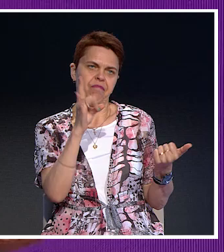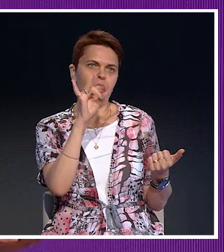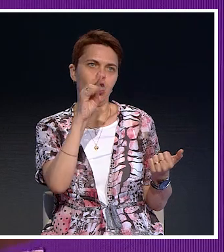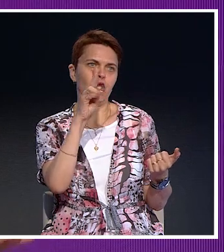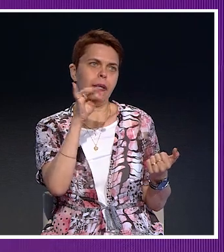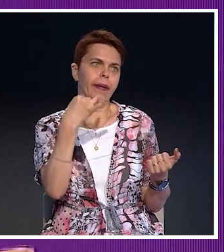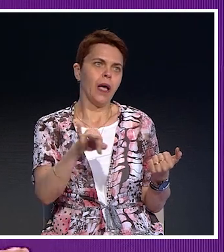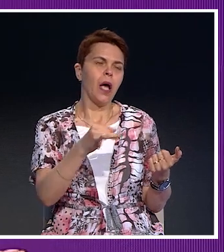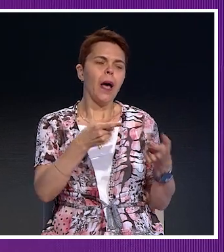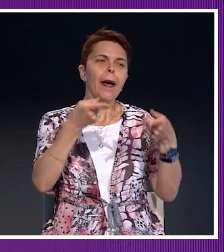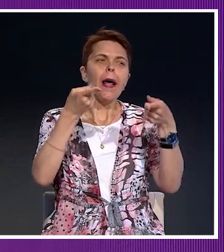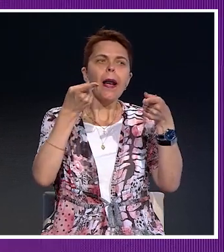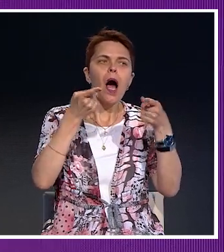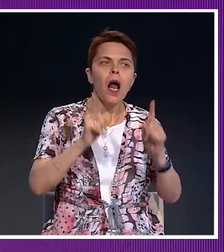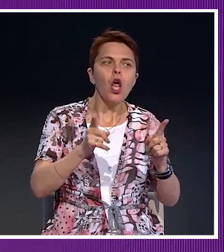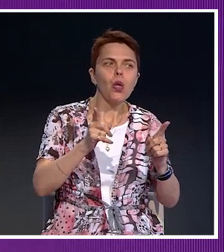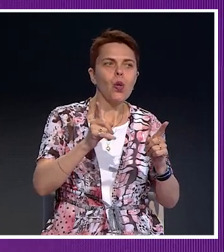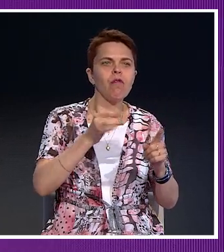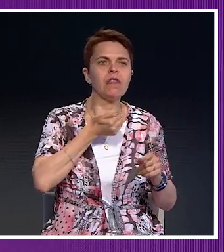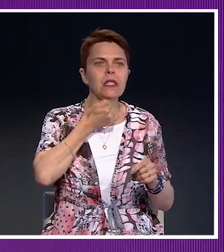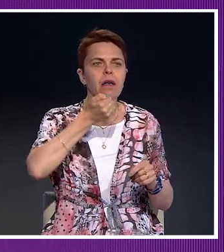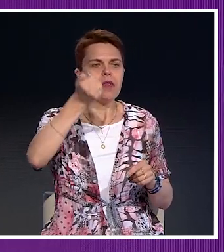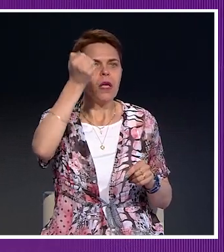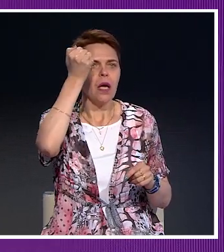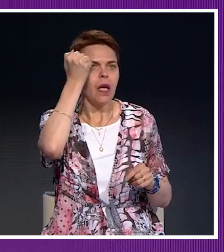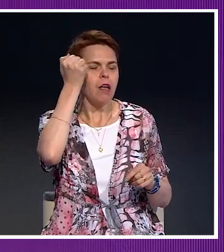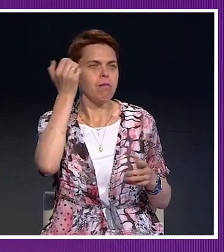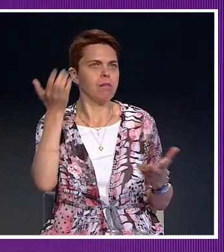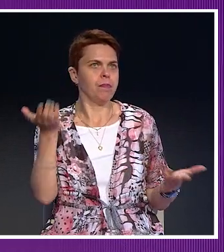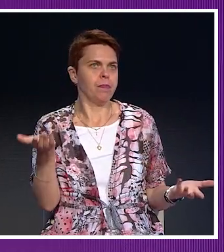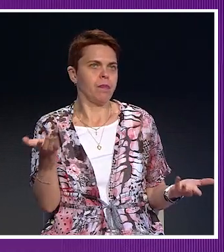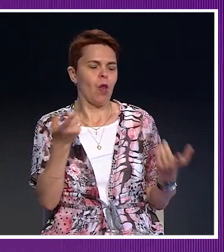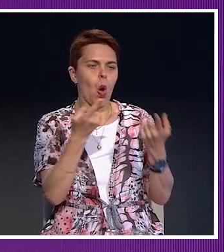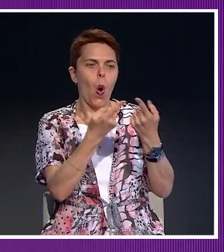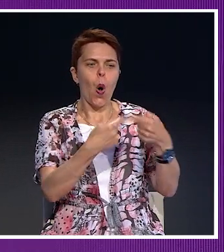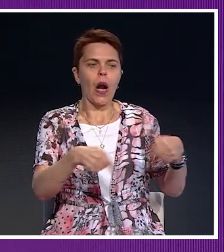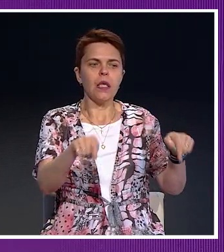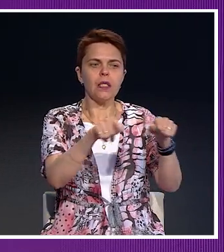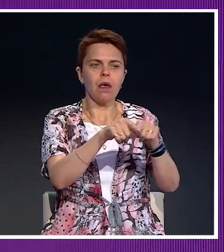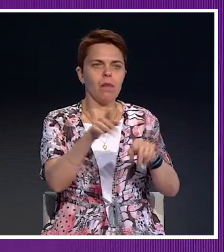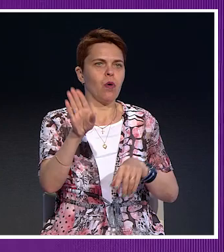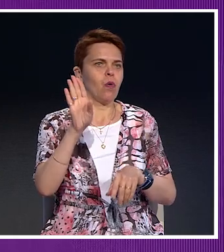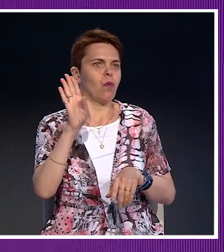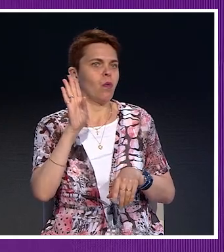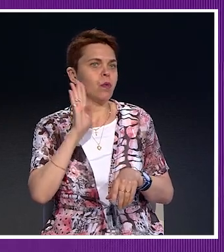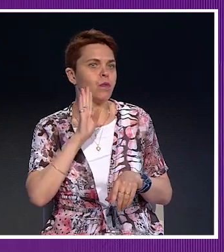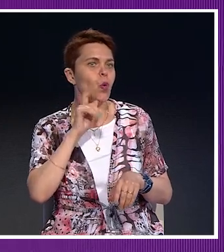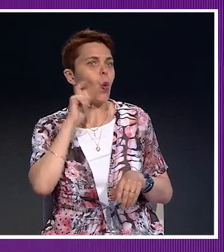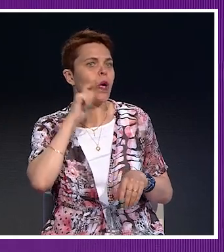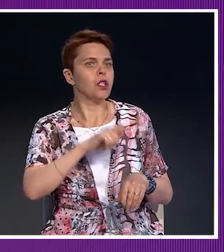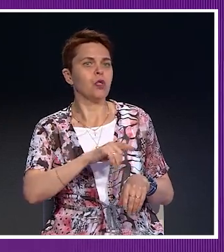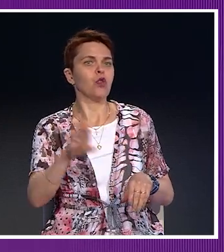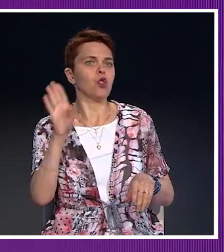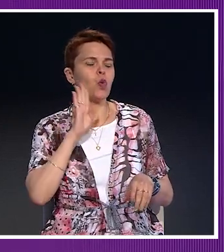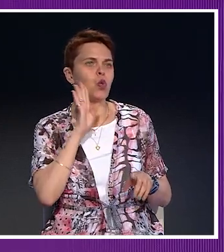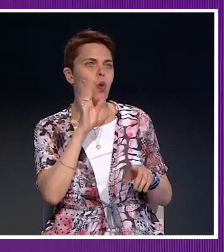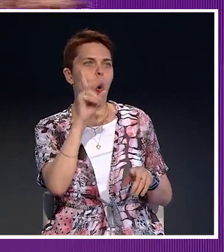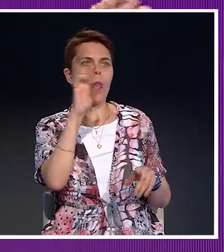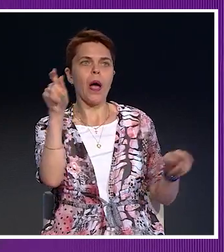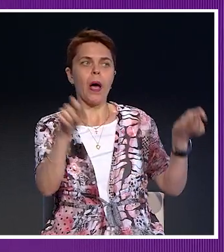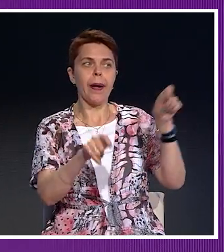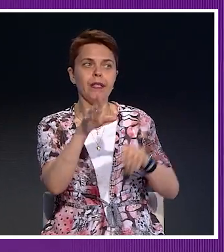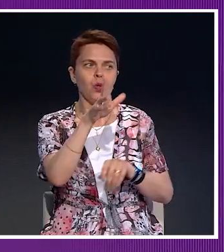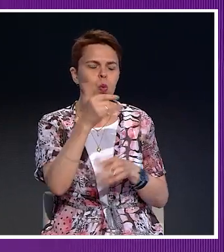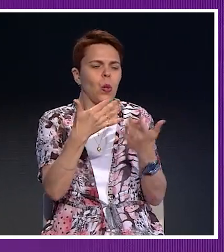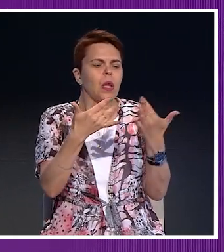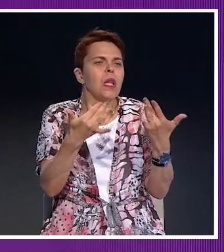того, що реально завдяки от зараз і організаторам Українського жіночого конгресу, бо я пам'ятаю, це там